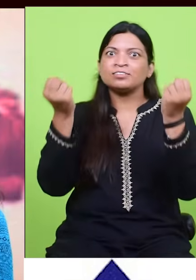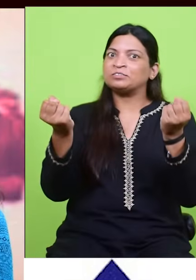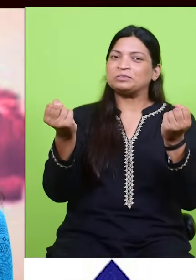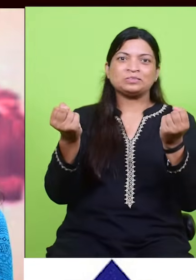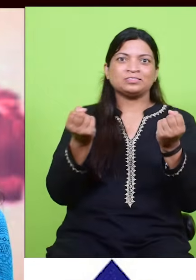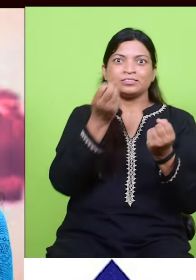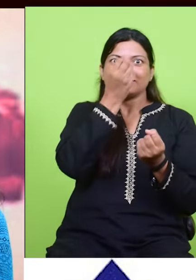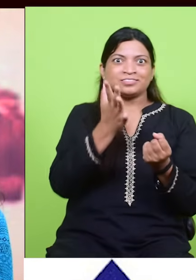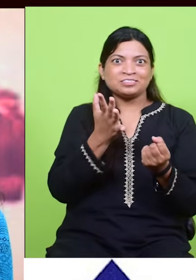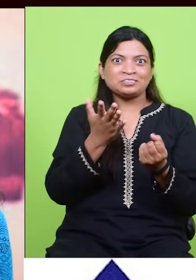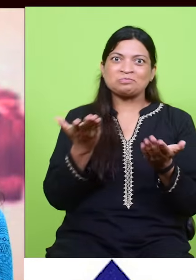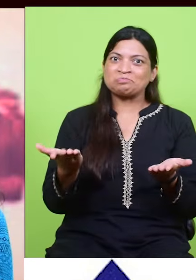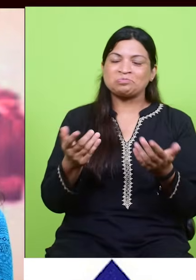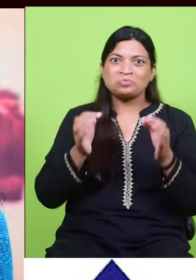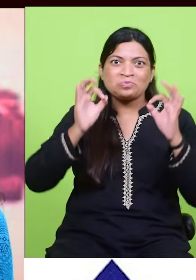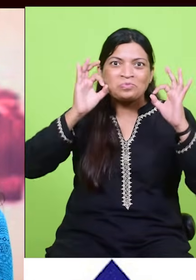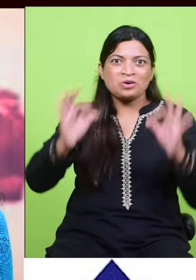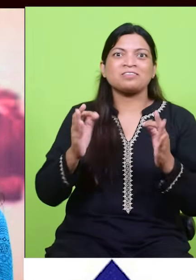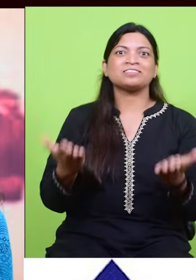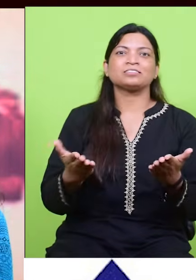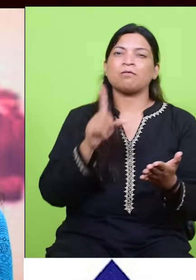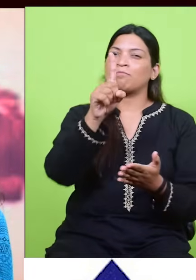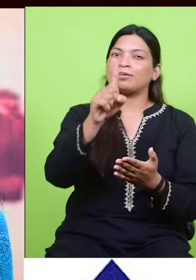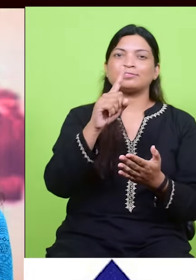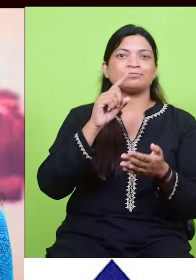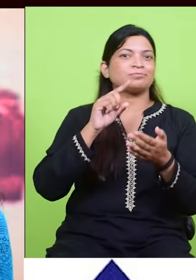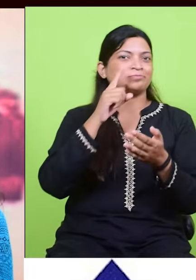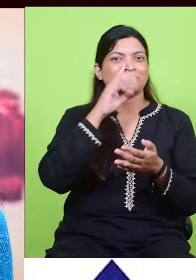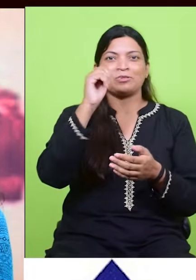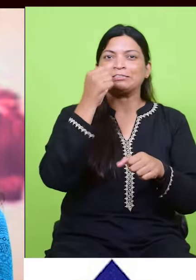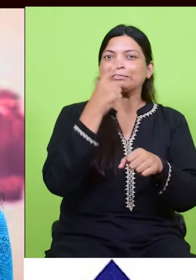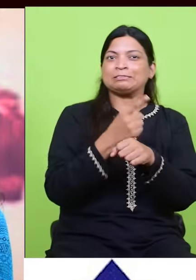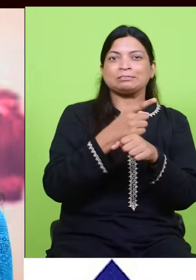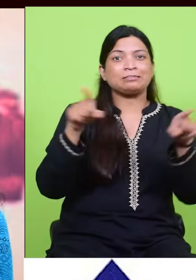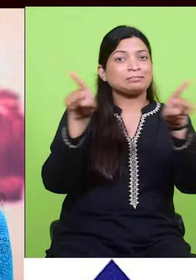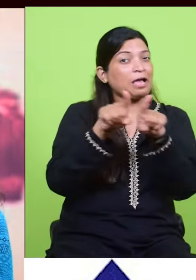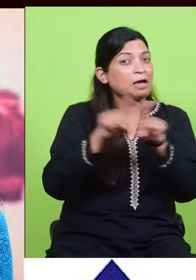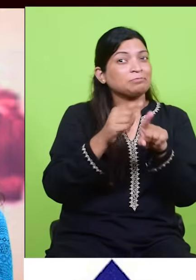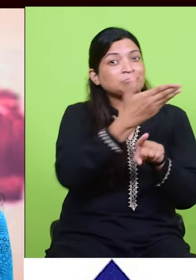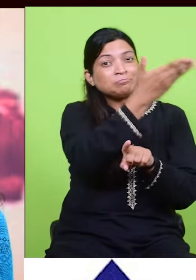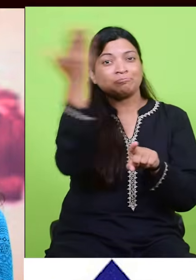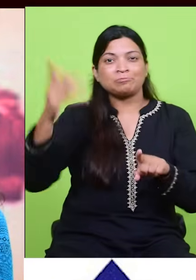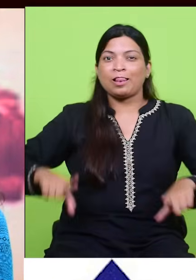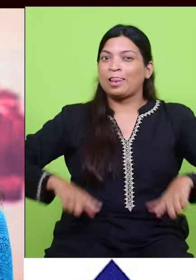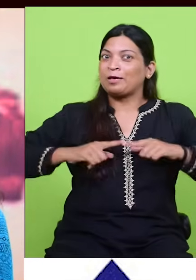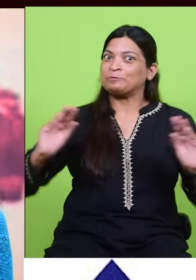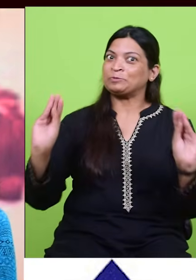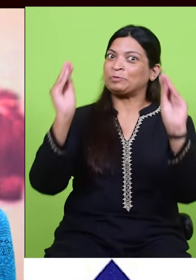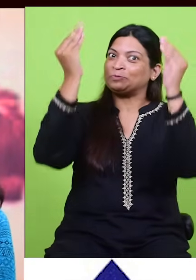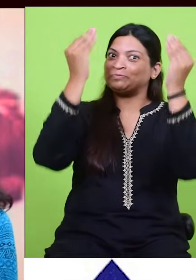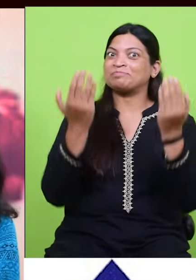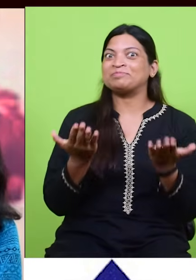लेके चलिए और आगे बढ़ाइए, उनका भी जीवन संवरेगा। और मैडम जैसे टीचर्स मिल जाए तो उनका तो निहाल ही हो